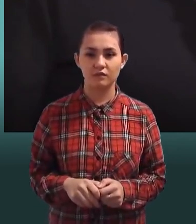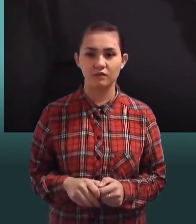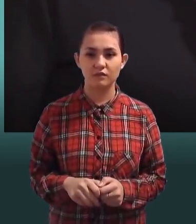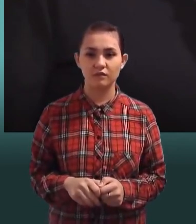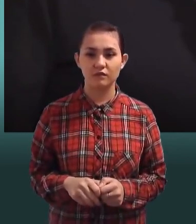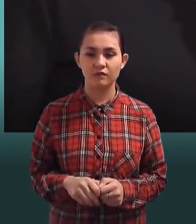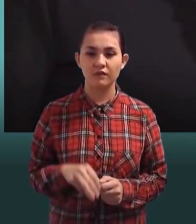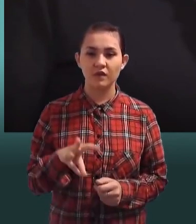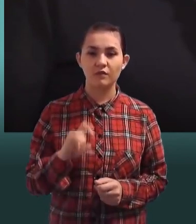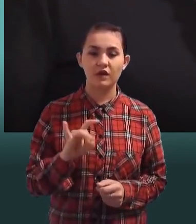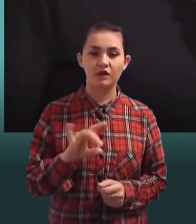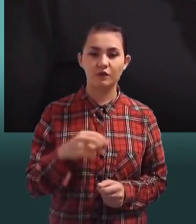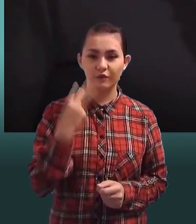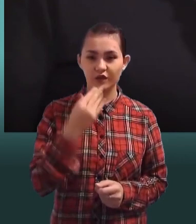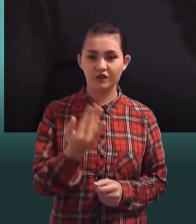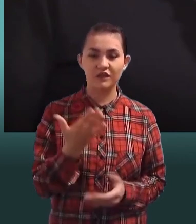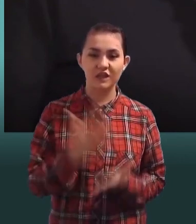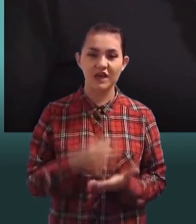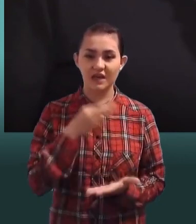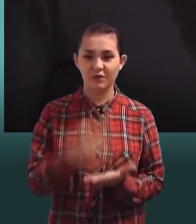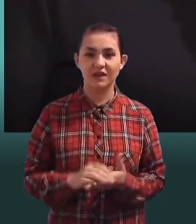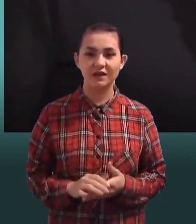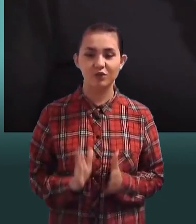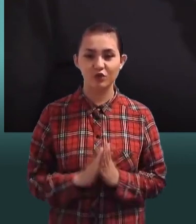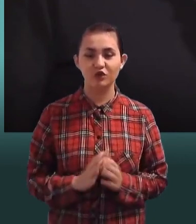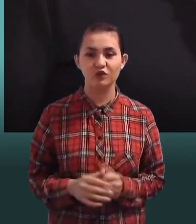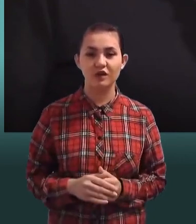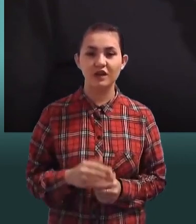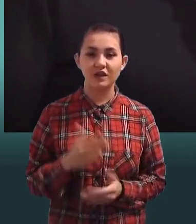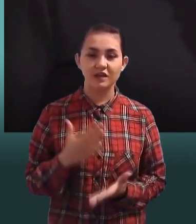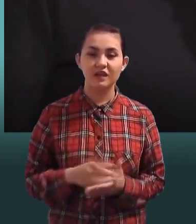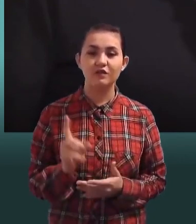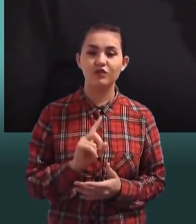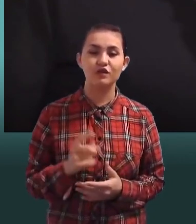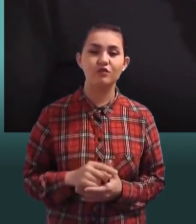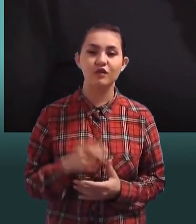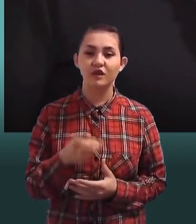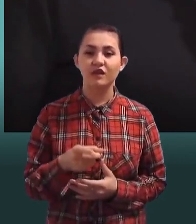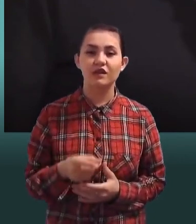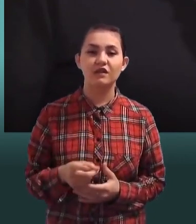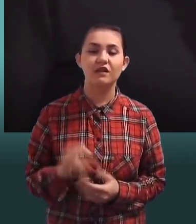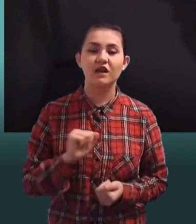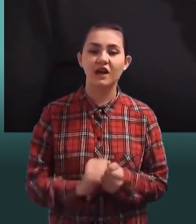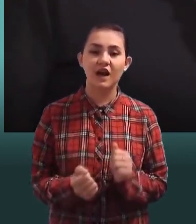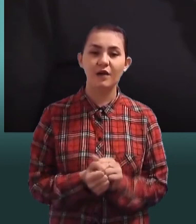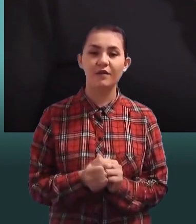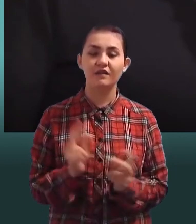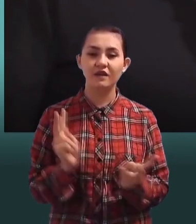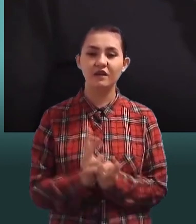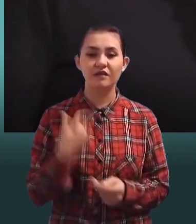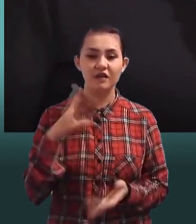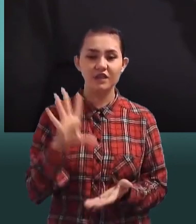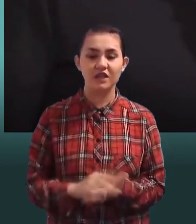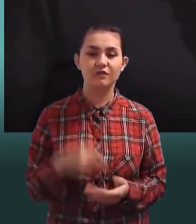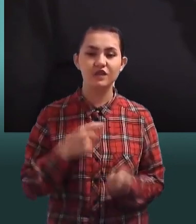Пані Марина, знову бачу, у вас є репліка, прошу. Есть реплика. Почему? Потому что это камень преткновения, который каждый раз мы спорим